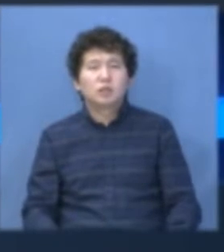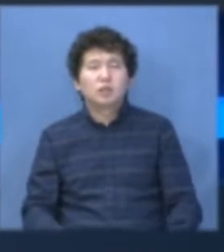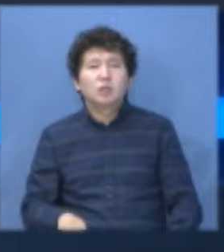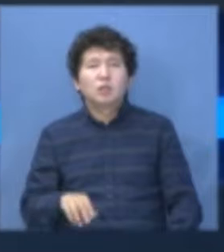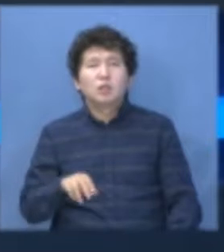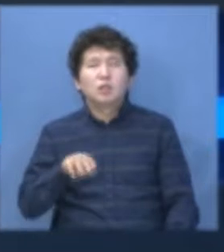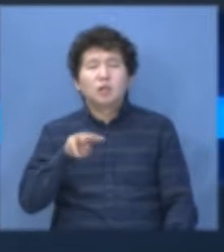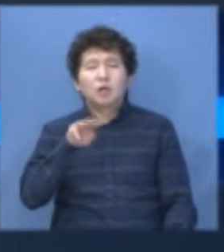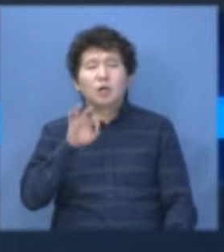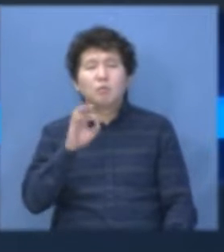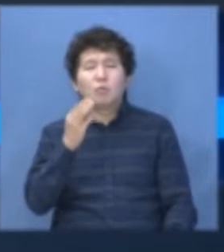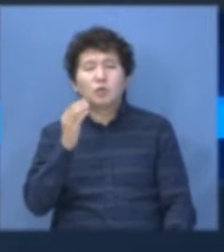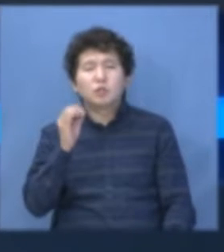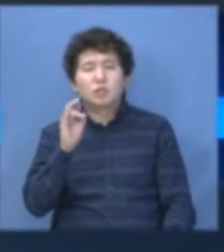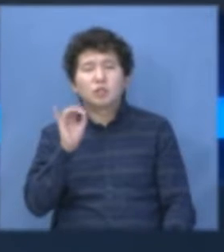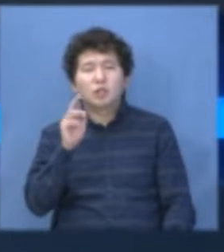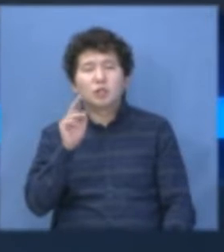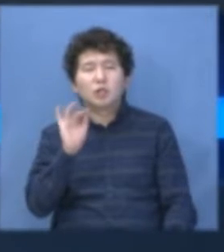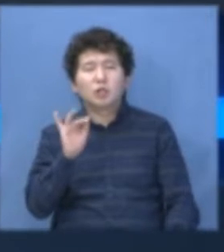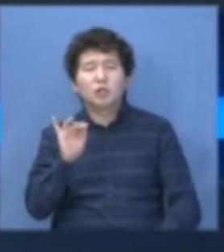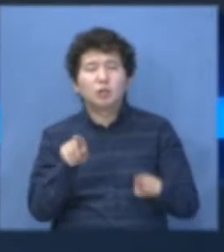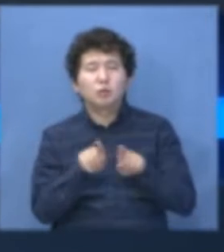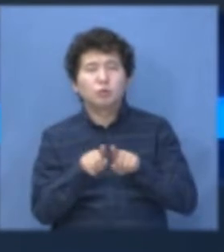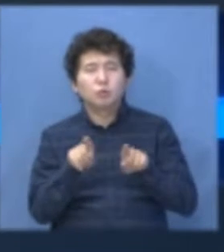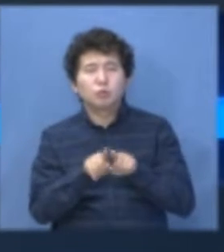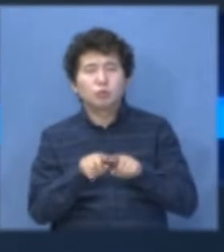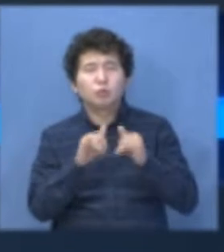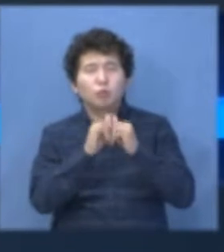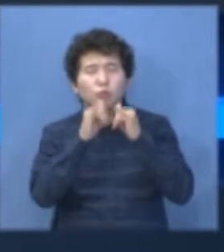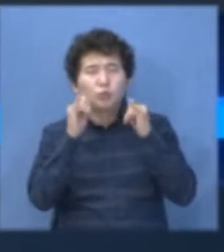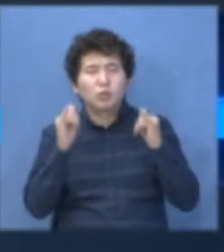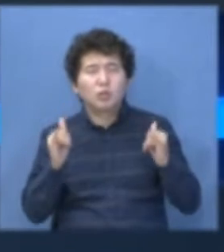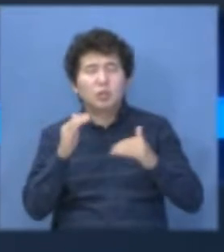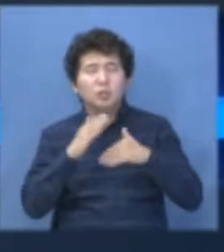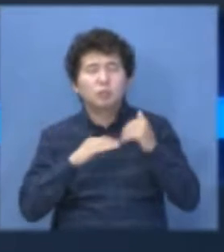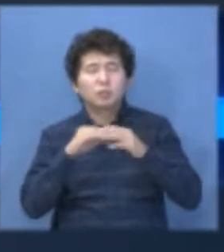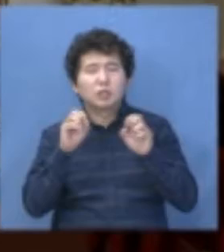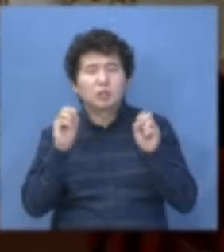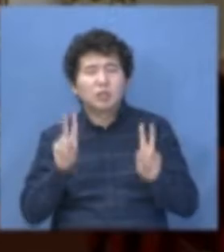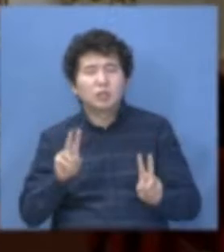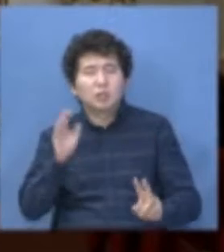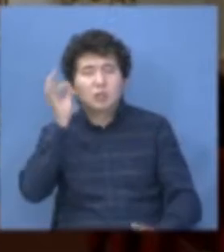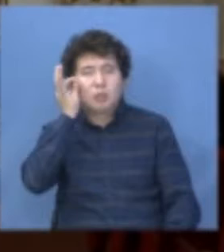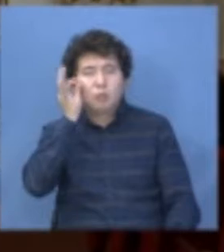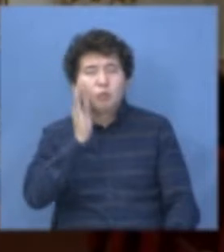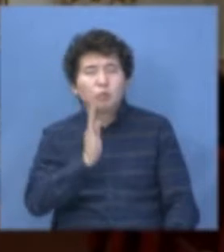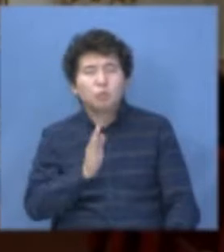пайда болуда. Олардың құрсауына түсіп қалмау керектігін мамандар ескертті.